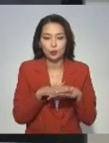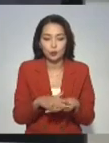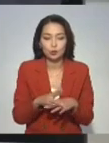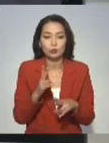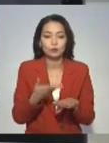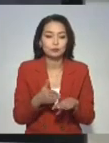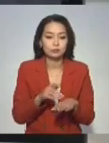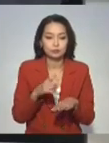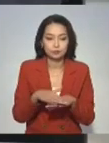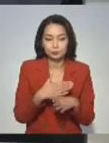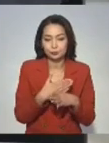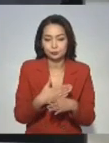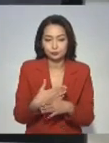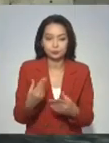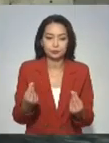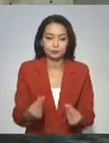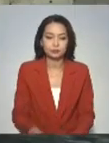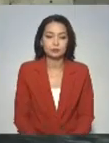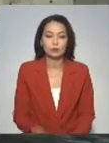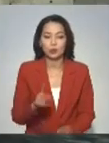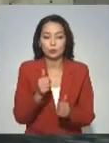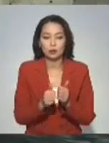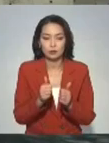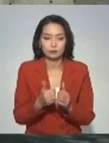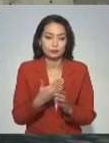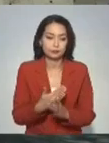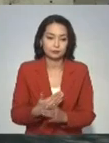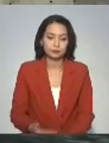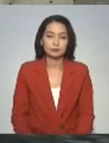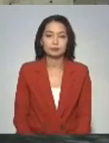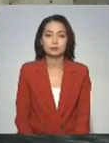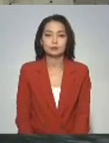категорий потребителей. Раиса Маргунова, Арман Якубов, Астана Таймс, Павлодарская область.